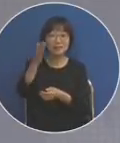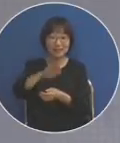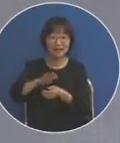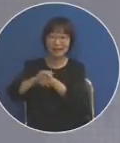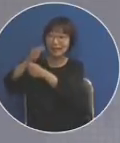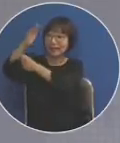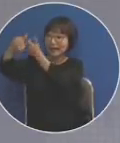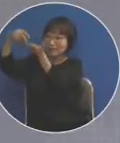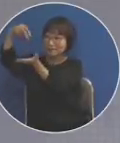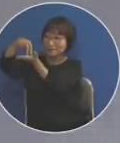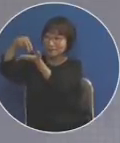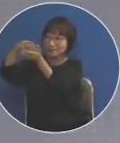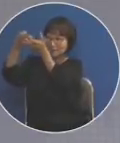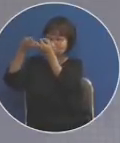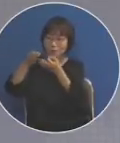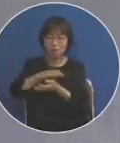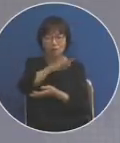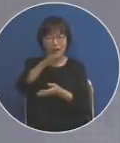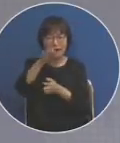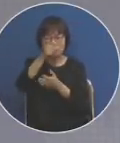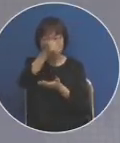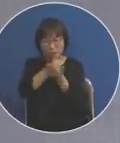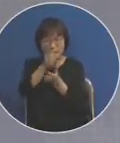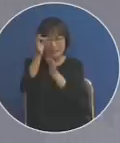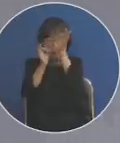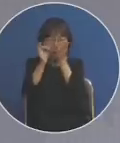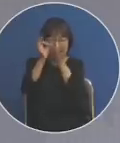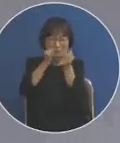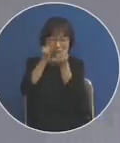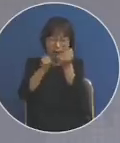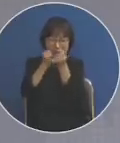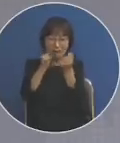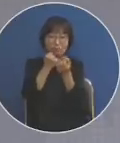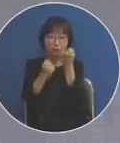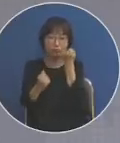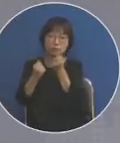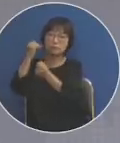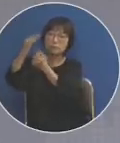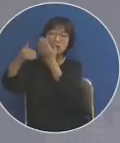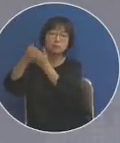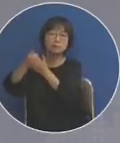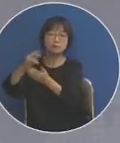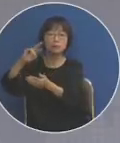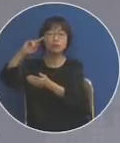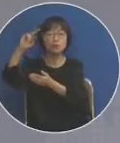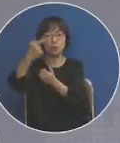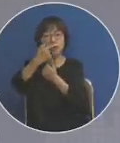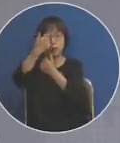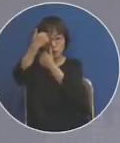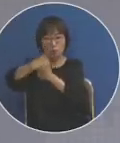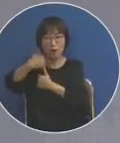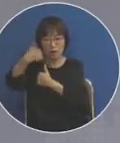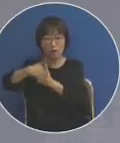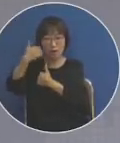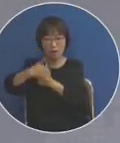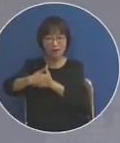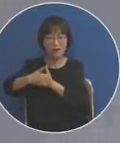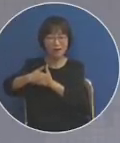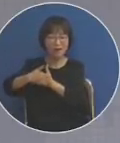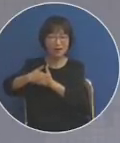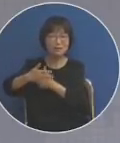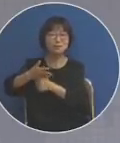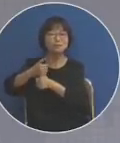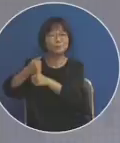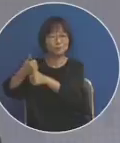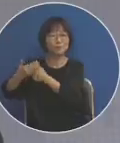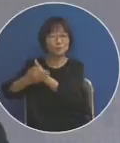틀렸는데도 하나님은 여러분 보고요 용서하시고 돌아오라는 거예요. You're deceived and you make countless mistakes, and yet God has called you and called you